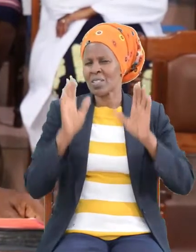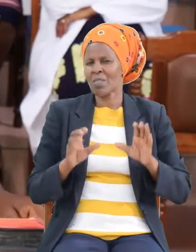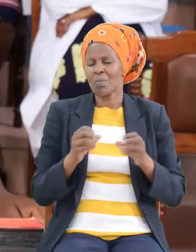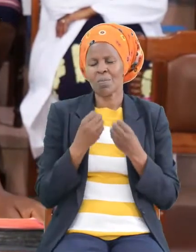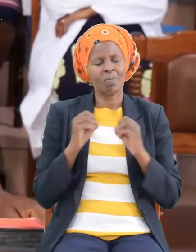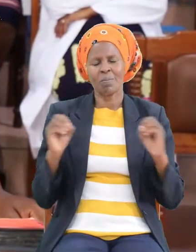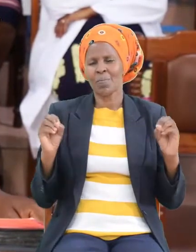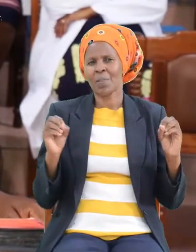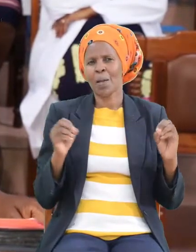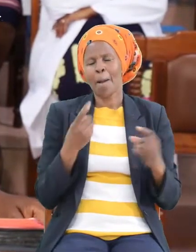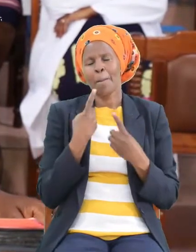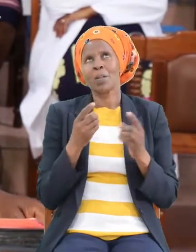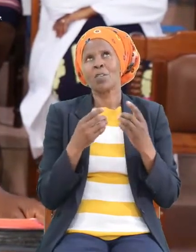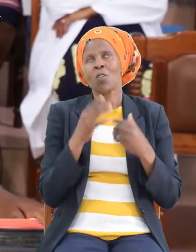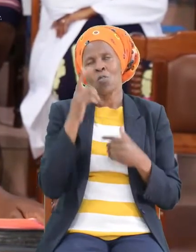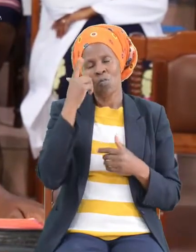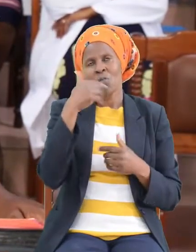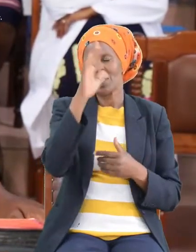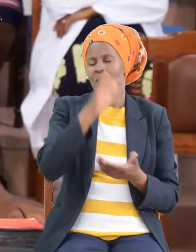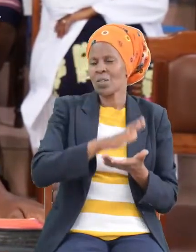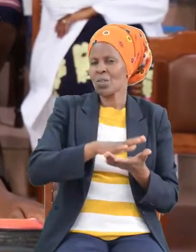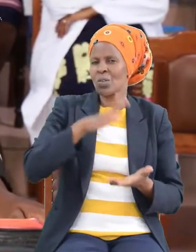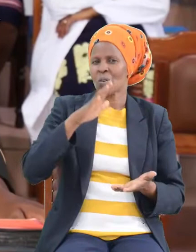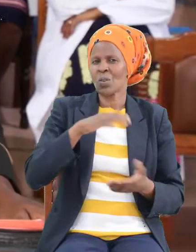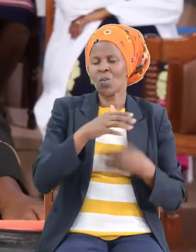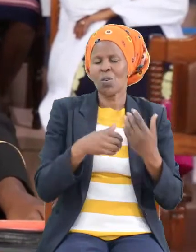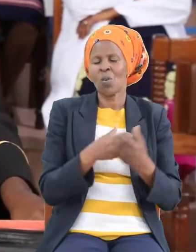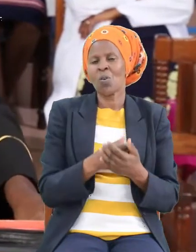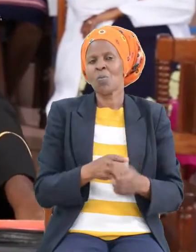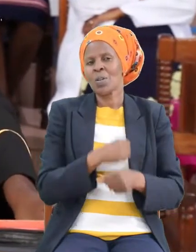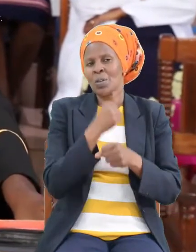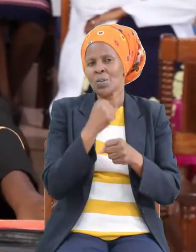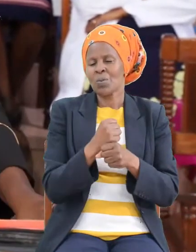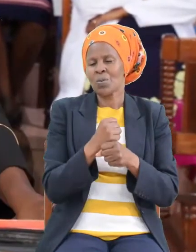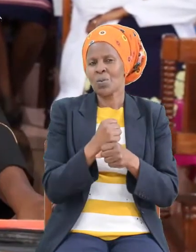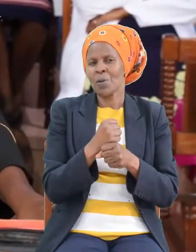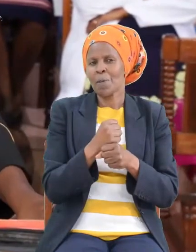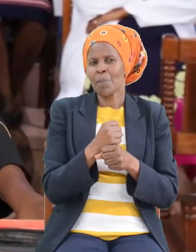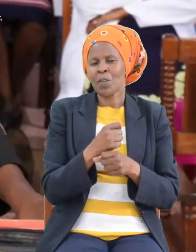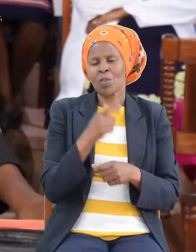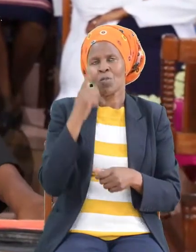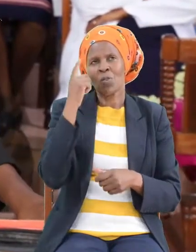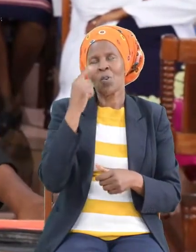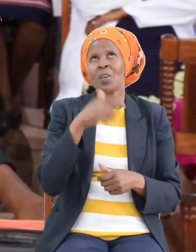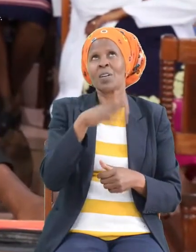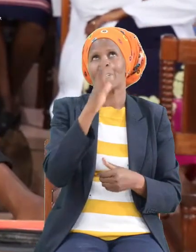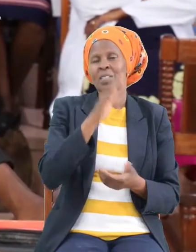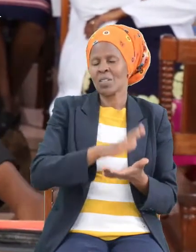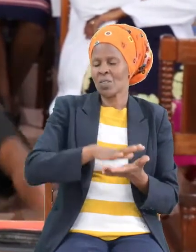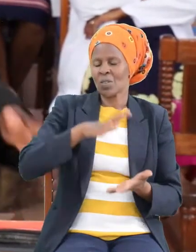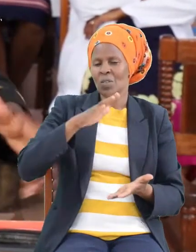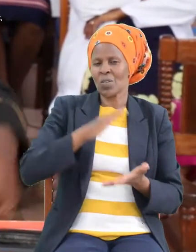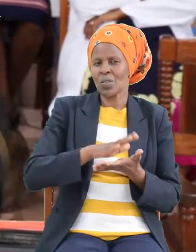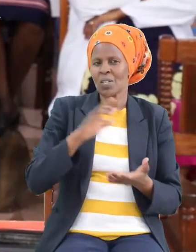kwa utukufu wake Mungu. Na haya mambo yote tunatakikana tuyaelekeze katika hali ya kumtukuza